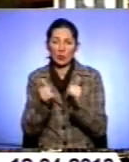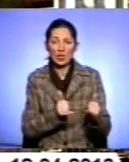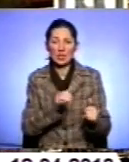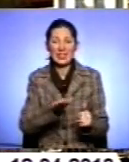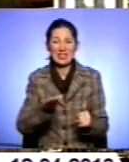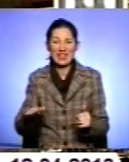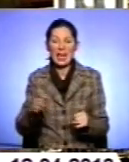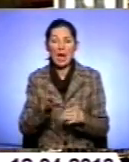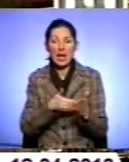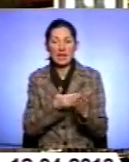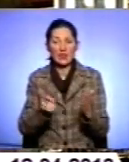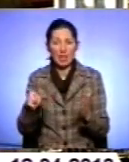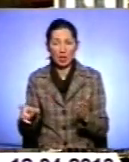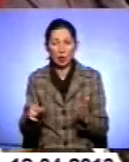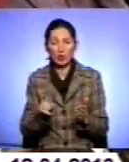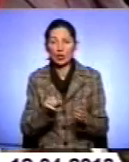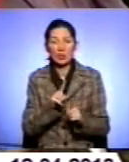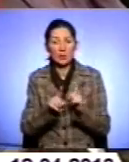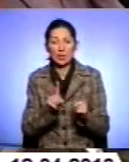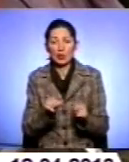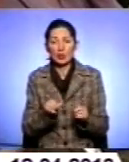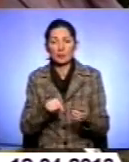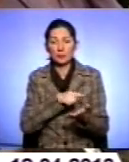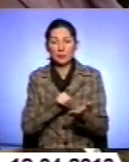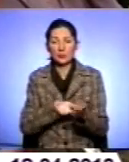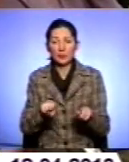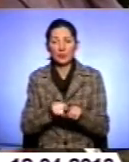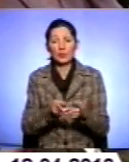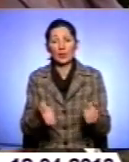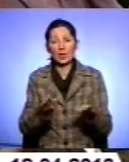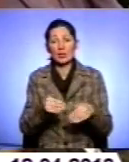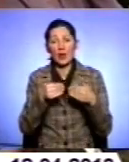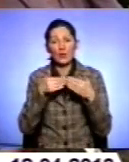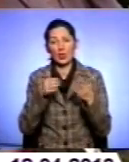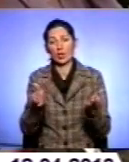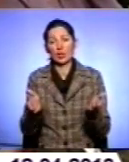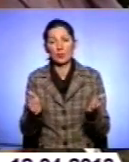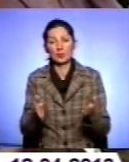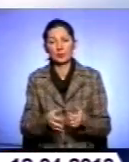території. Чи зміниться щось найближчим часом? Це питання поки теж залишається відкритим.